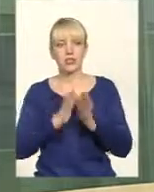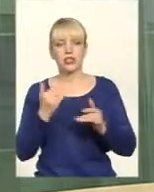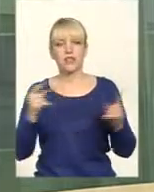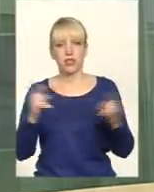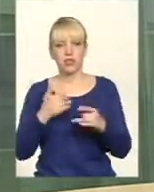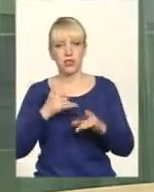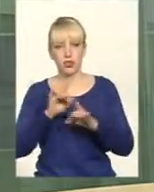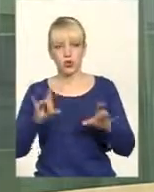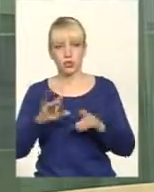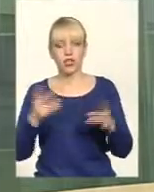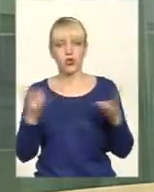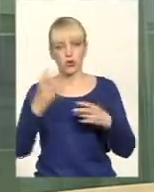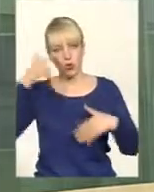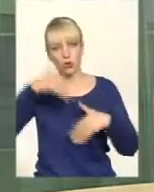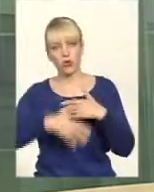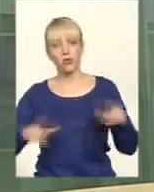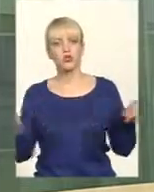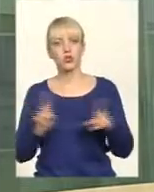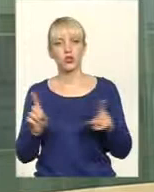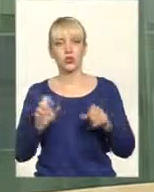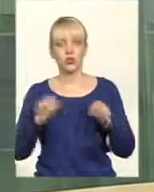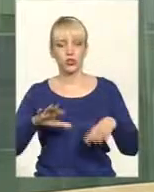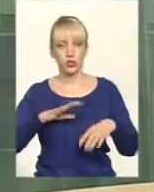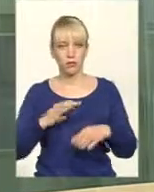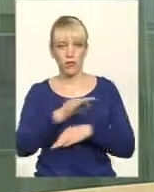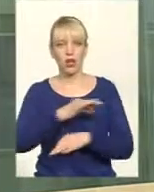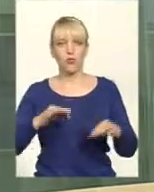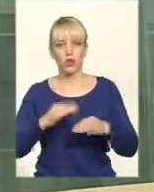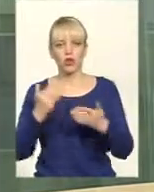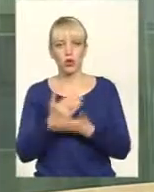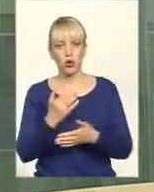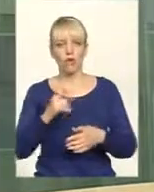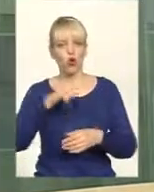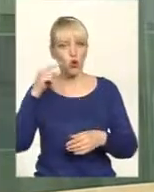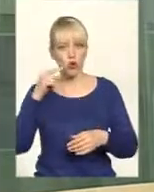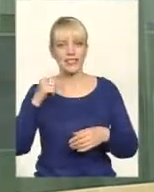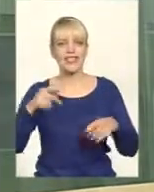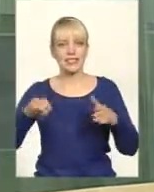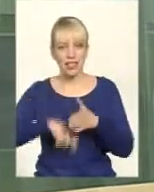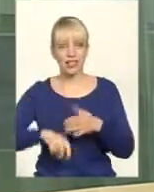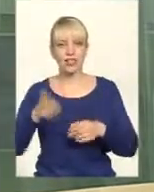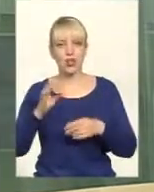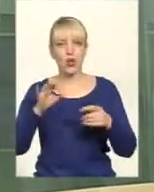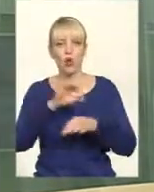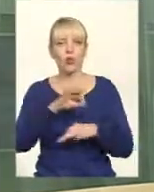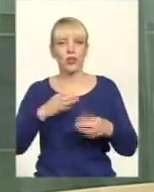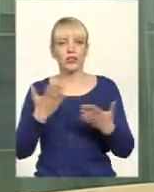фактаж. Нужно понимать, что там, может быть, проект «Новороссия» закрылся, да, но проект какой-то